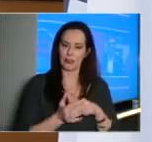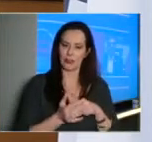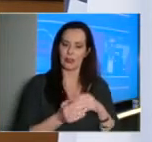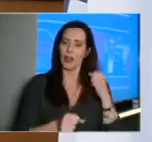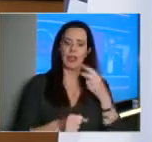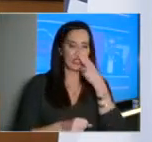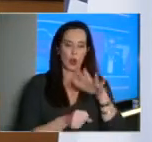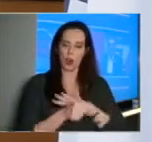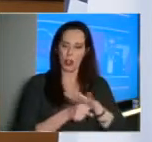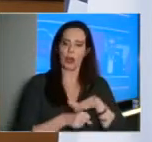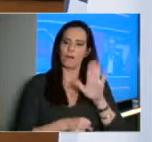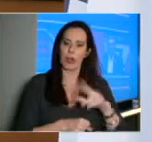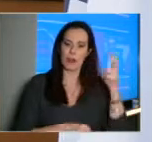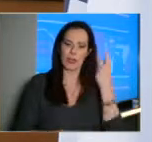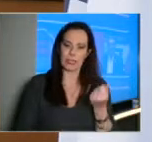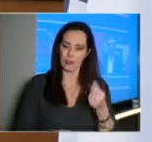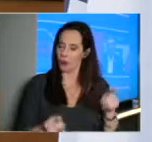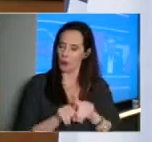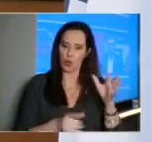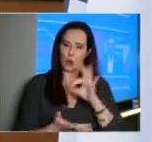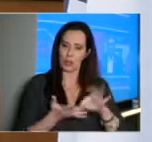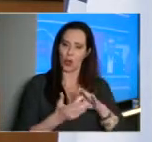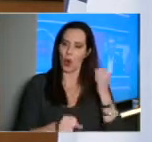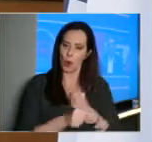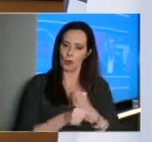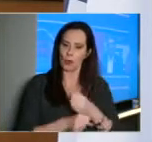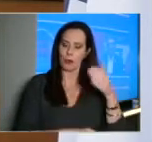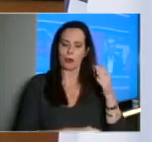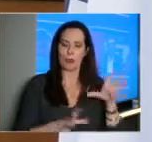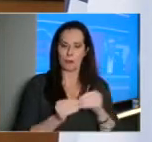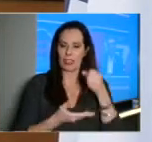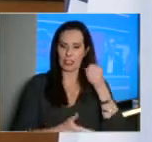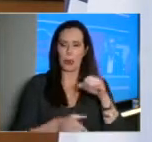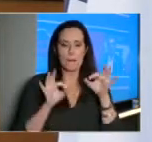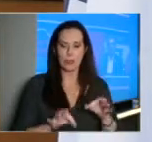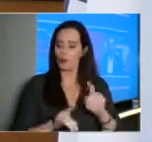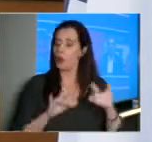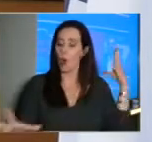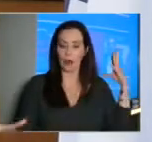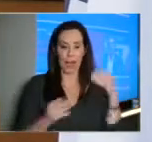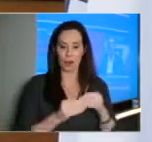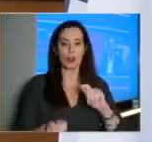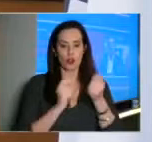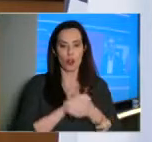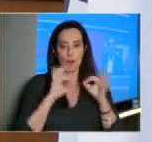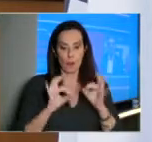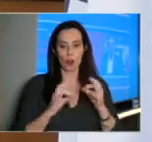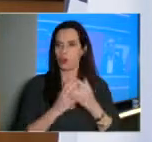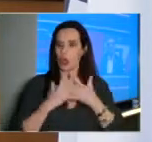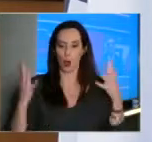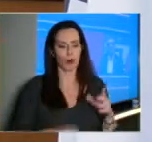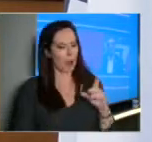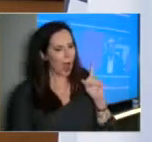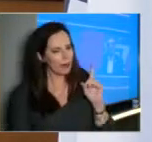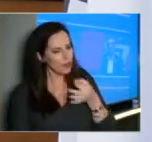לנסות לשכנע, וגם לגייס כסף. כמו שכל משרד עושה בדיוני התקציב. מציאות שלא הייתה עד היום, וזה שינוי ממש משמעותי.